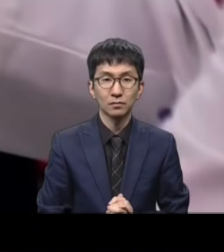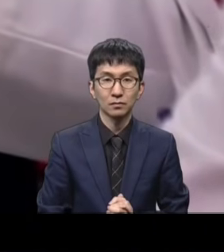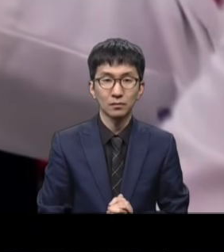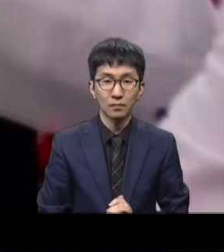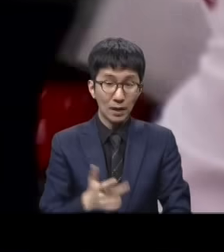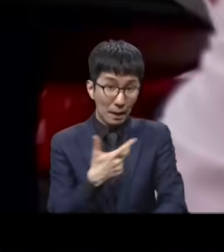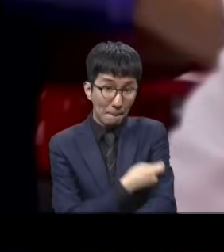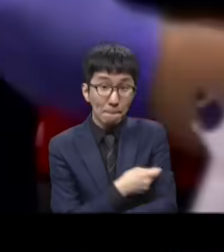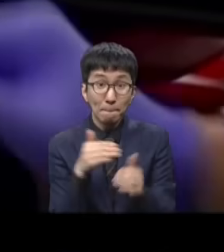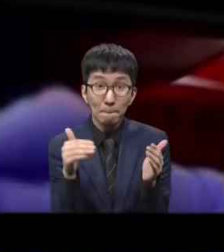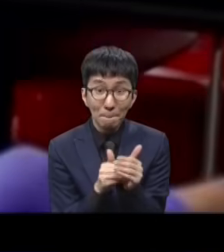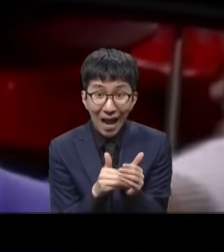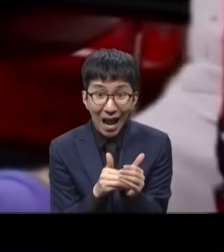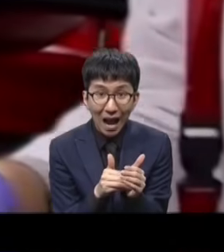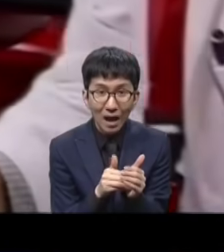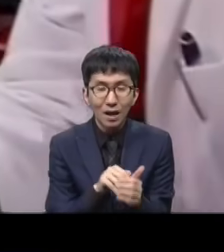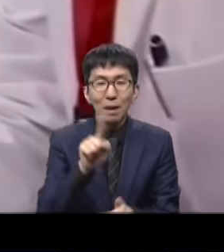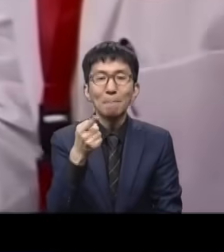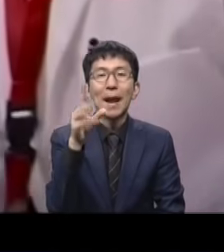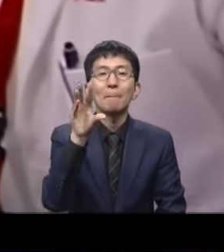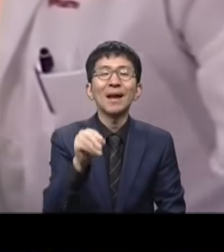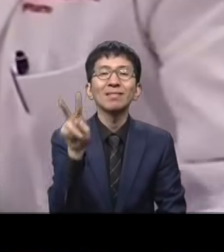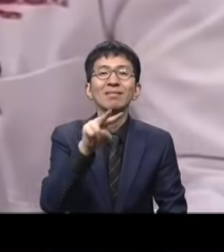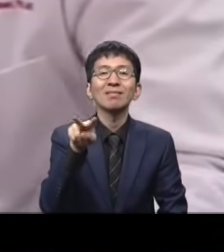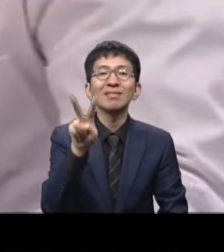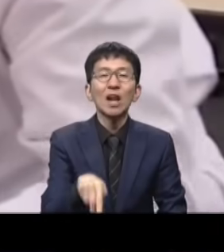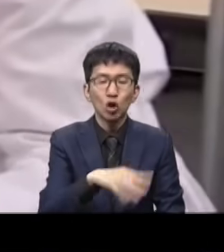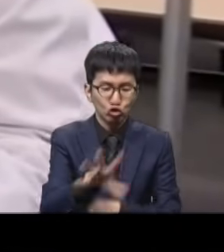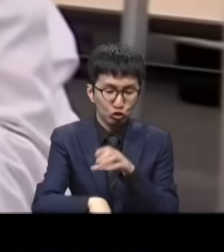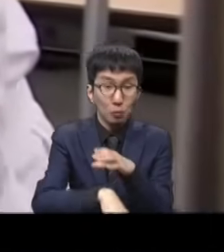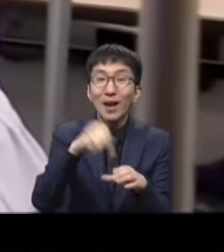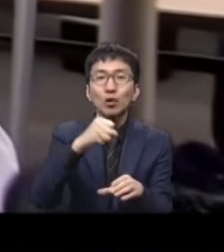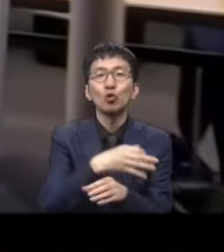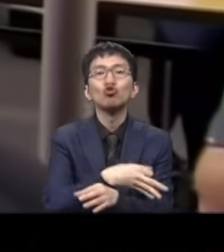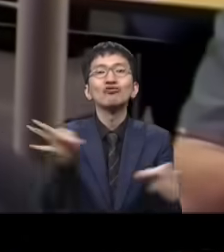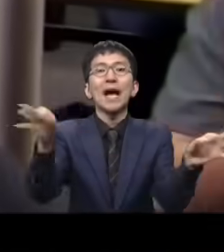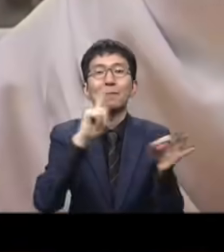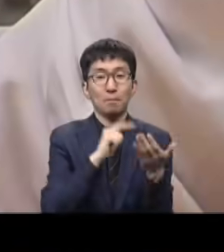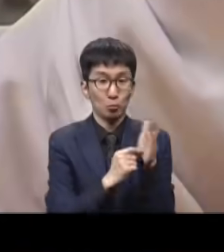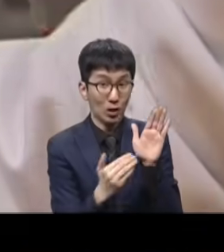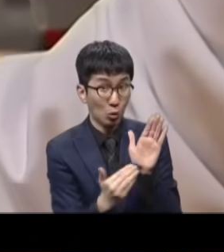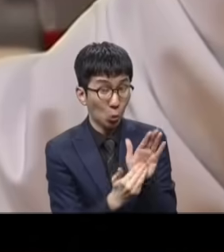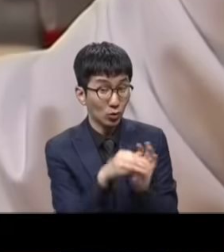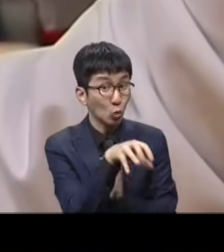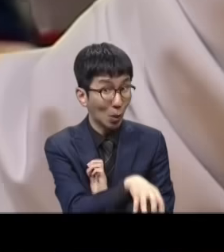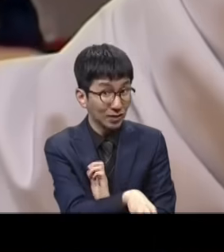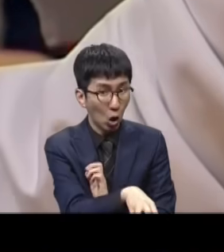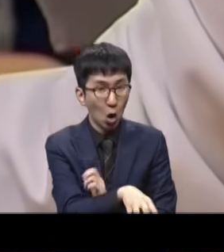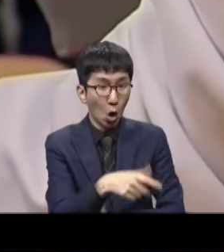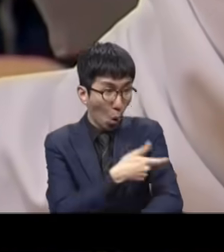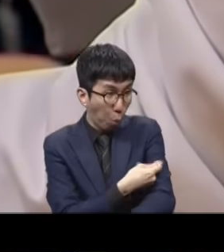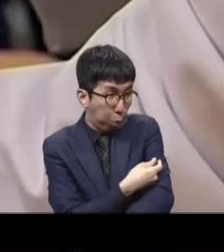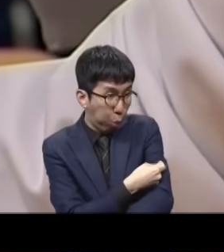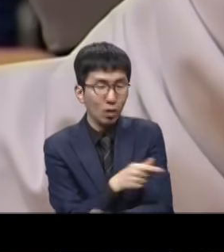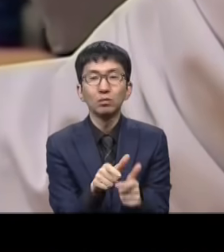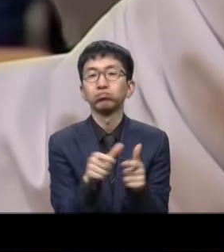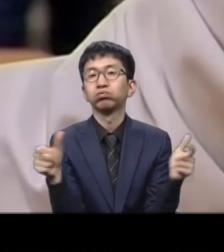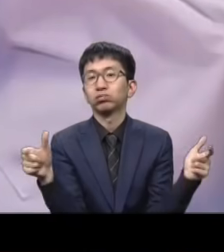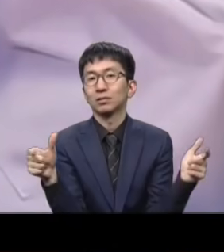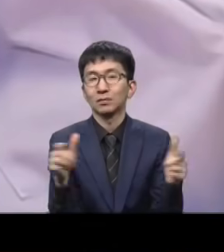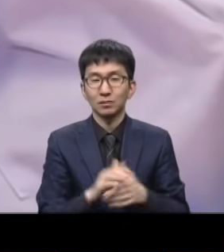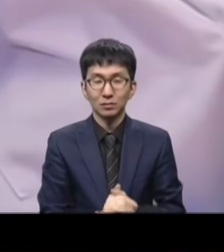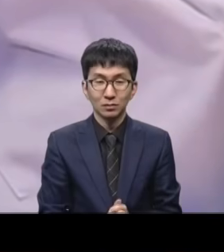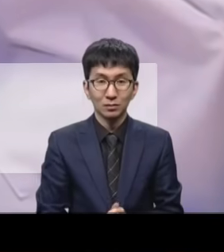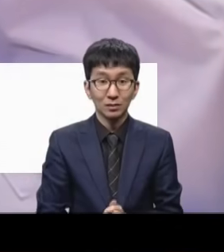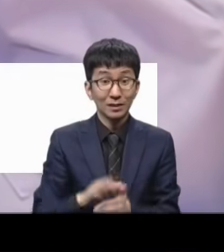백신을 맞으면 추첨으로 100만 달러씩 나눠주겠다고 발표한 오하이오주에서는 접종자가 반짝 증가했습니다.